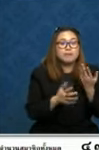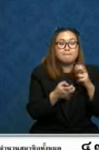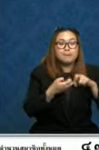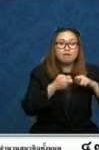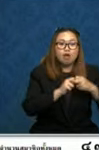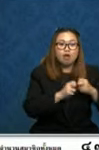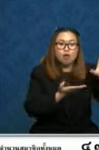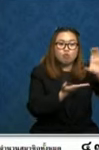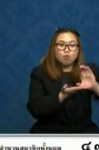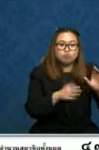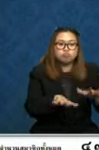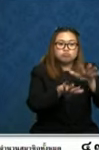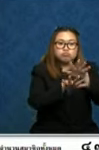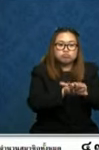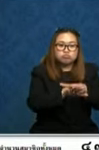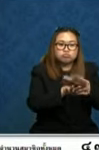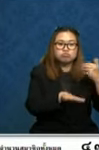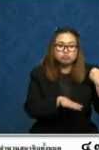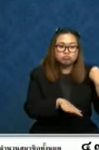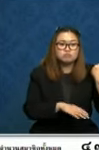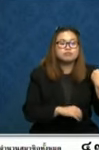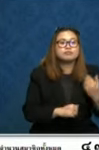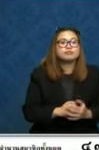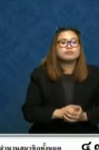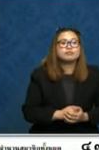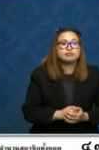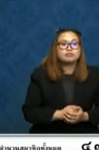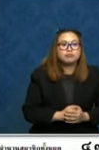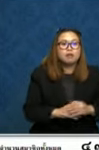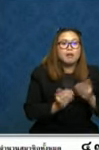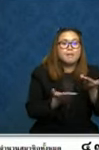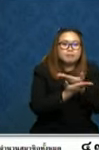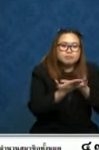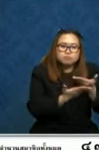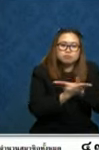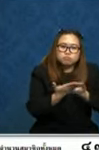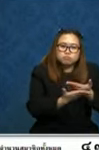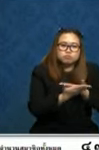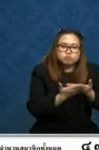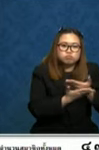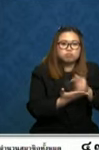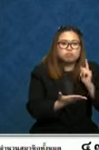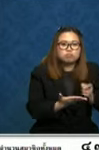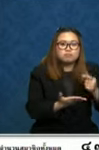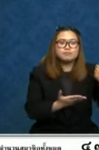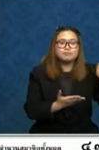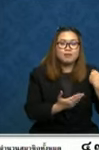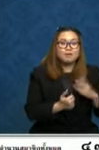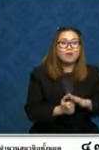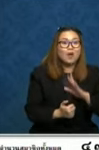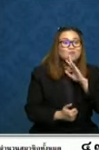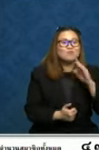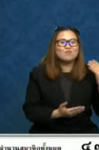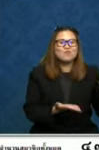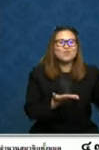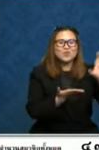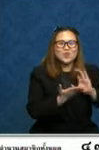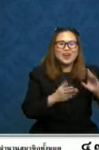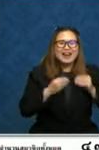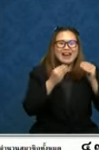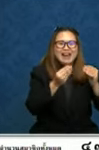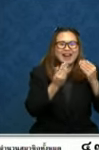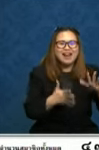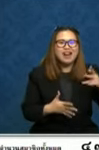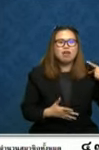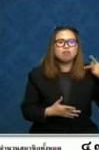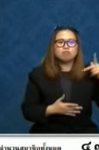ๆหรือไม่จะเป็นการทำงานที่มีการพิจารณาอย่างจริงจังหรือไม่เพราะเงินส่วนนี้หากใช้ไปอย่างไร้ประโยชน์ไม่ได้ตอบโจทย์กับ